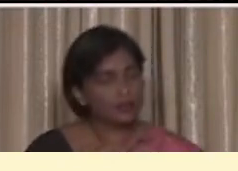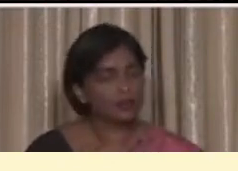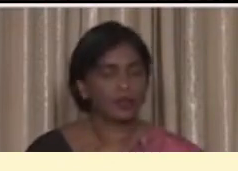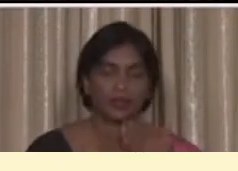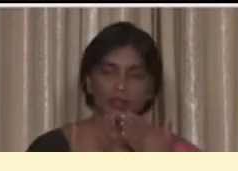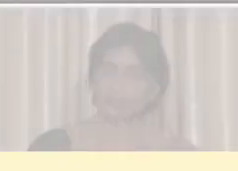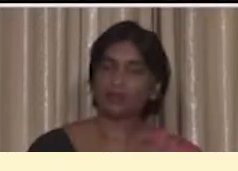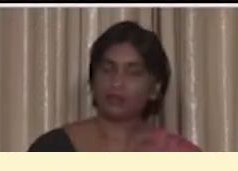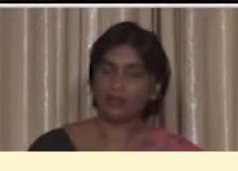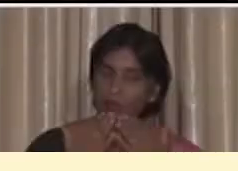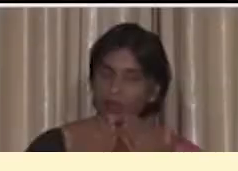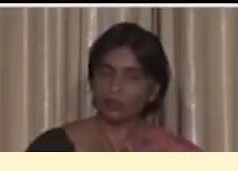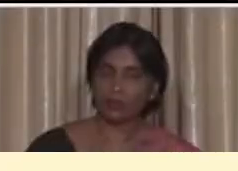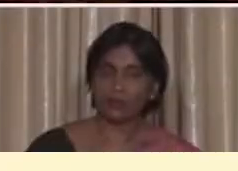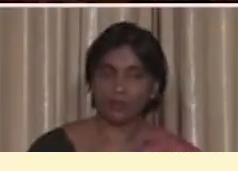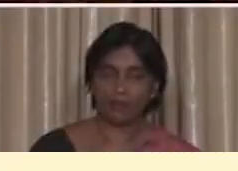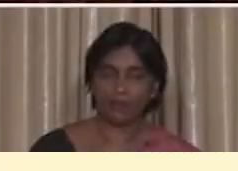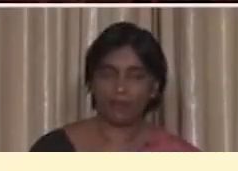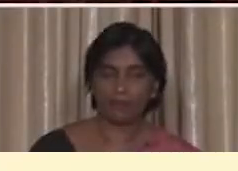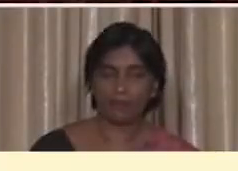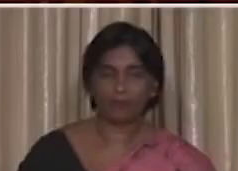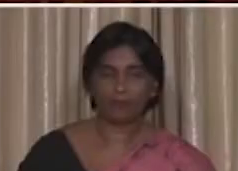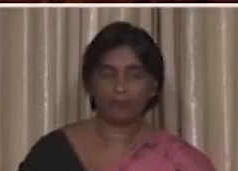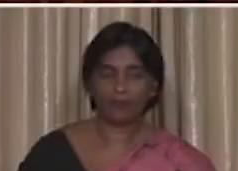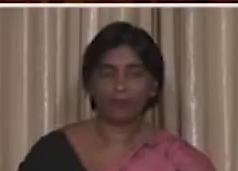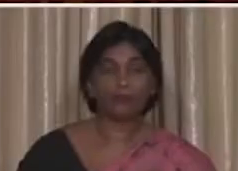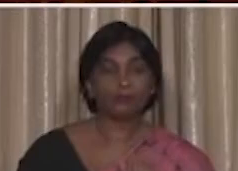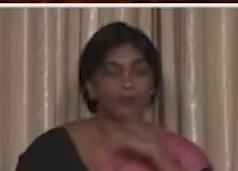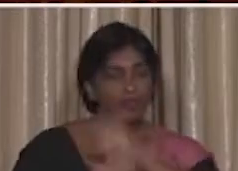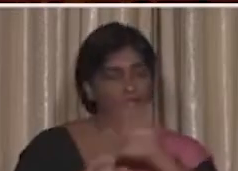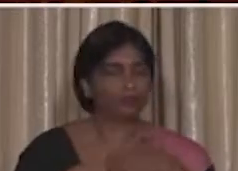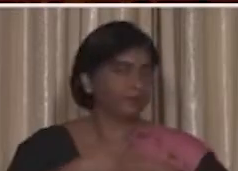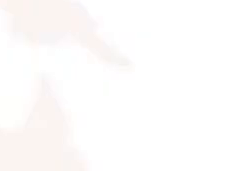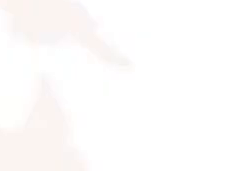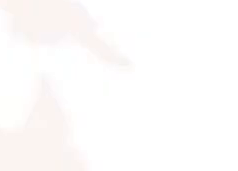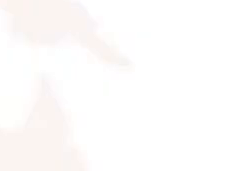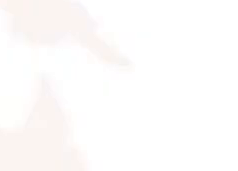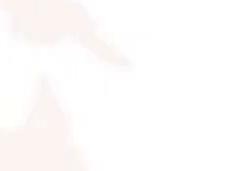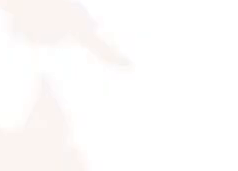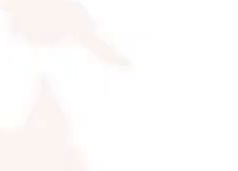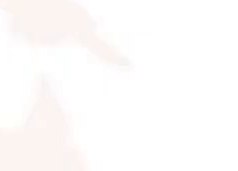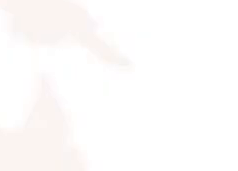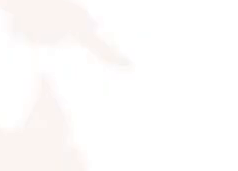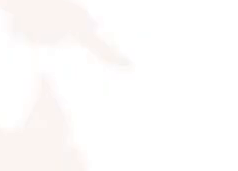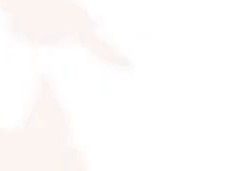මගේ ස්තුතිය පළ කරන්න කැමැති. බොහොම ස්තුතියි. ඔබතුමාට මුළු පාර්ලිමේන්තියේම සුබ පැතුම් හිමි වෙනවා.